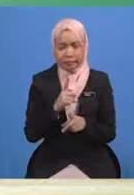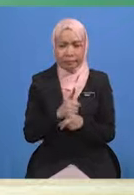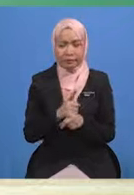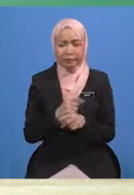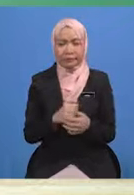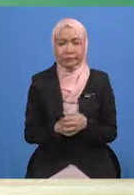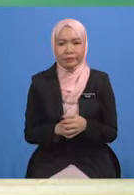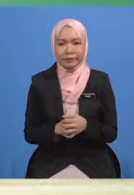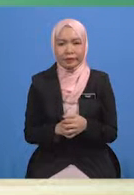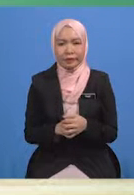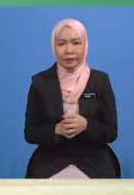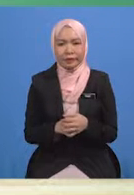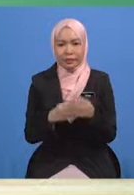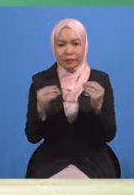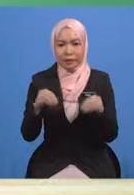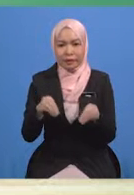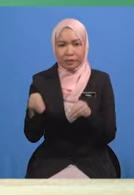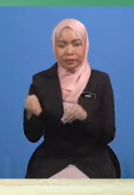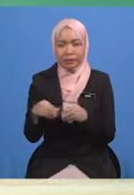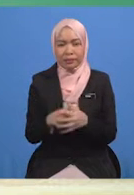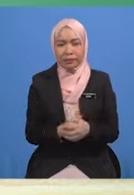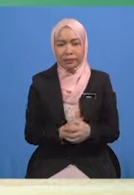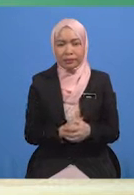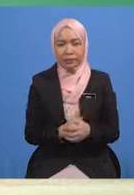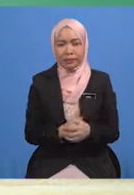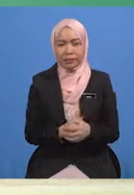Betul. Tanah kebun.